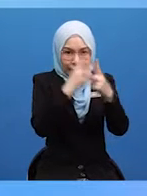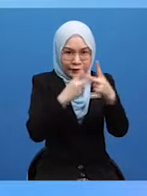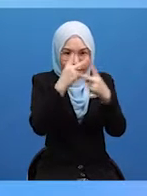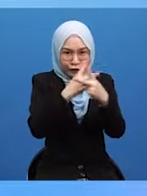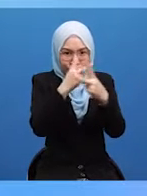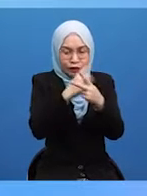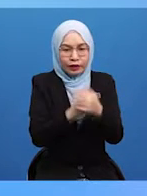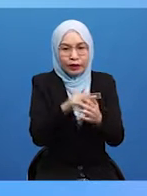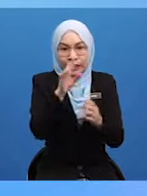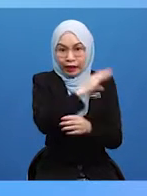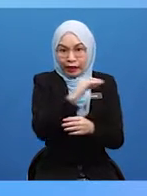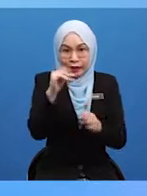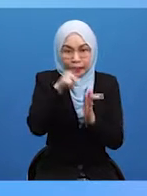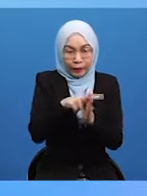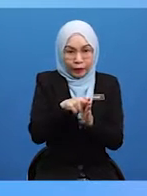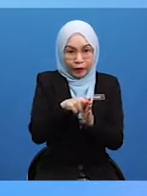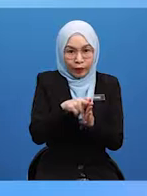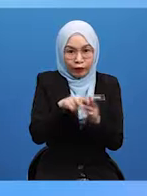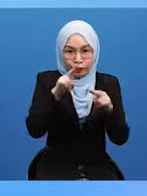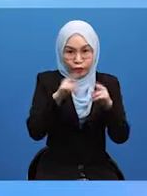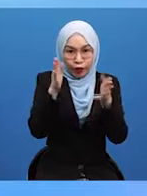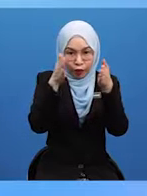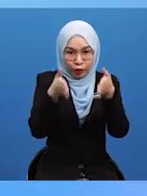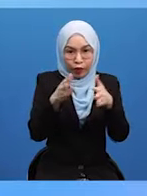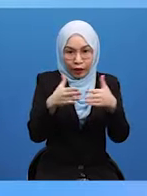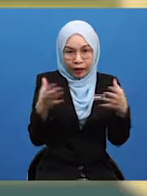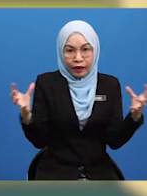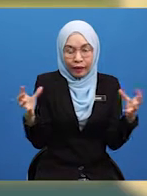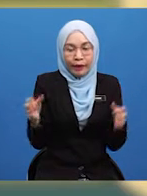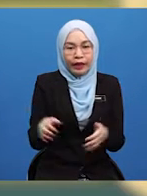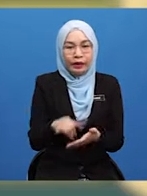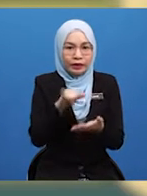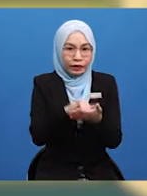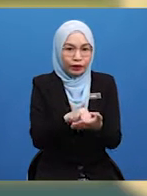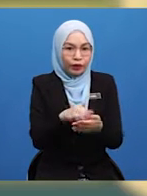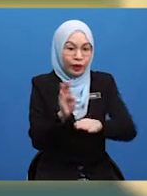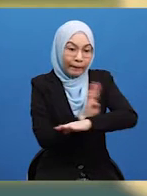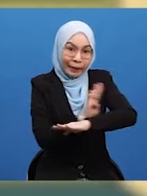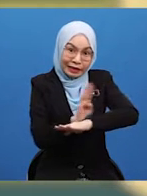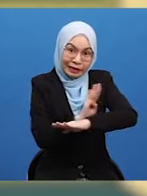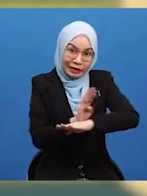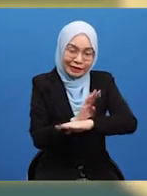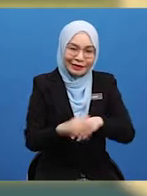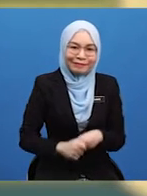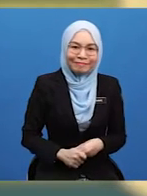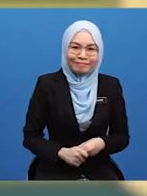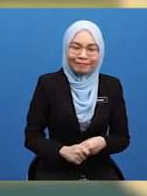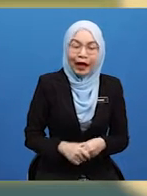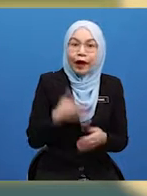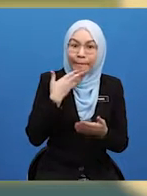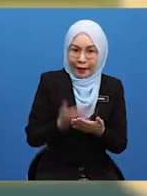dijalankan oleh penduduk tempatan di situ. Baiklah murid-murid, sekarang kita lihat